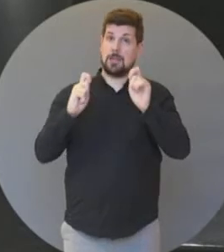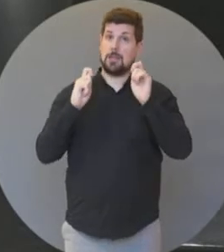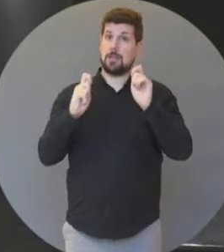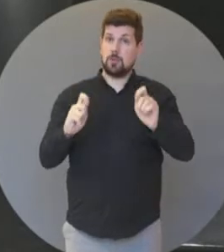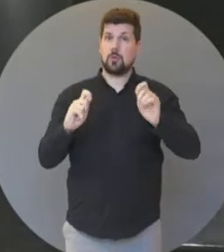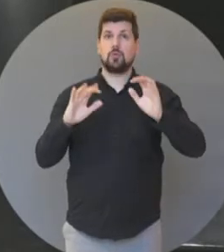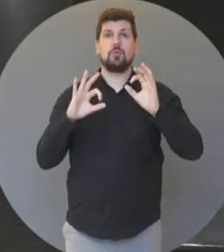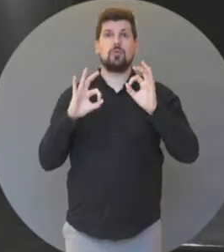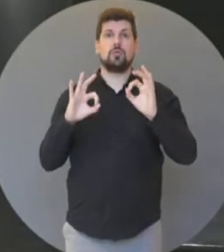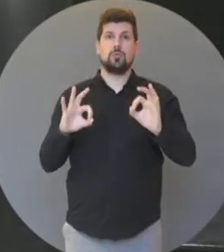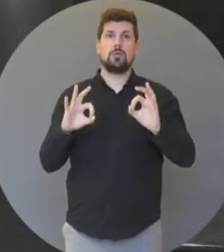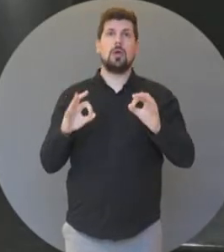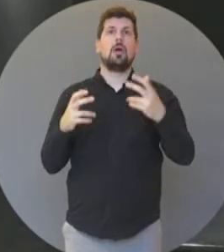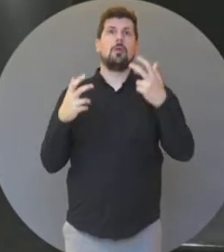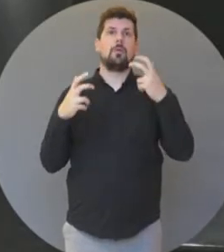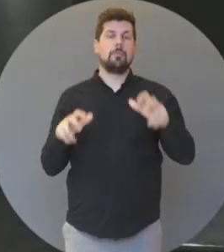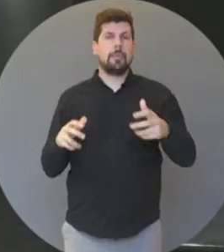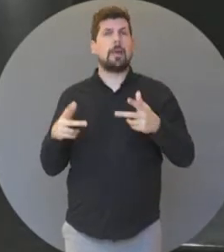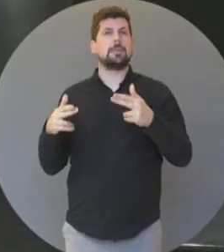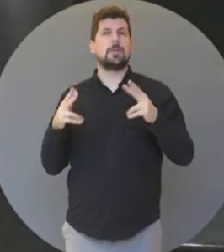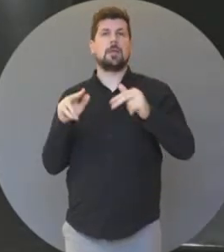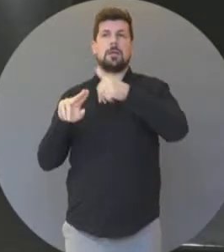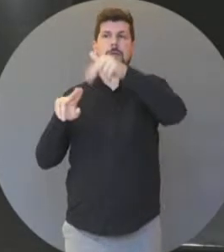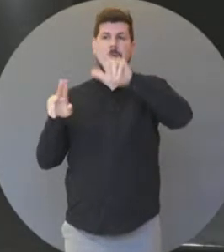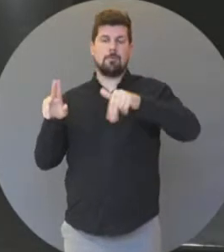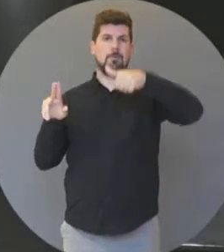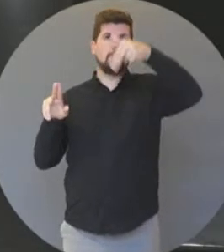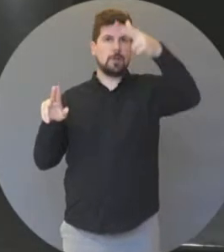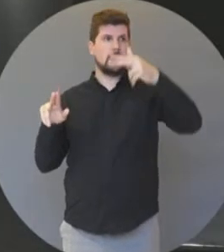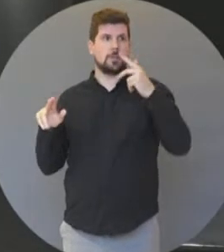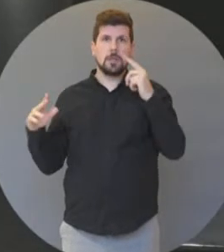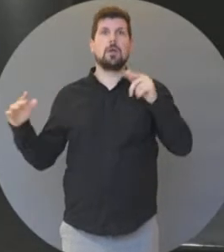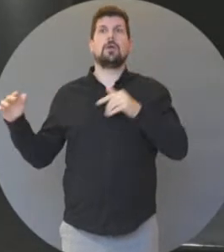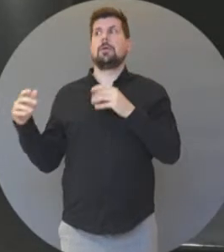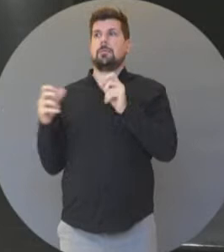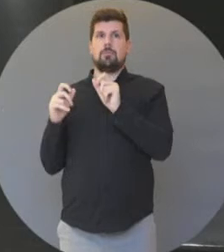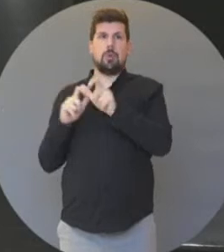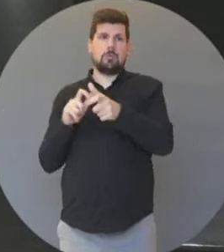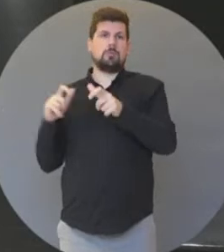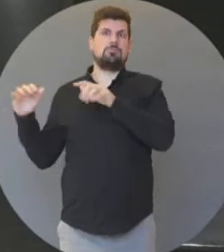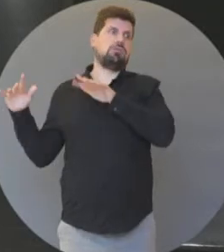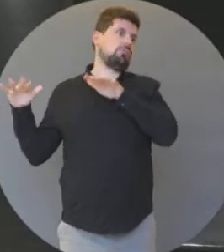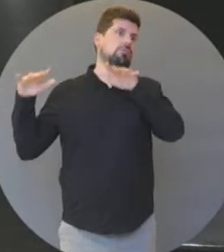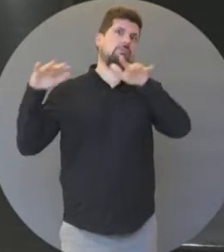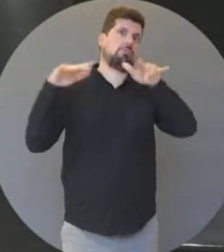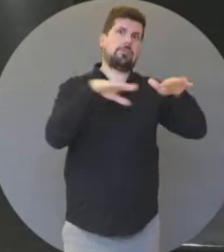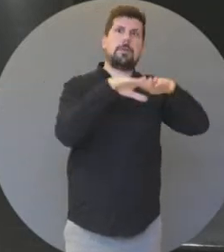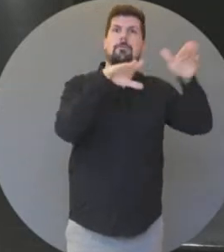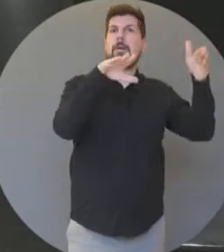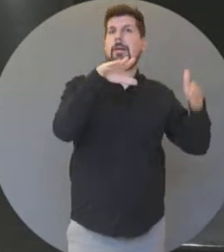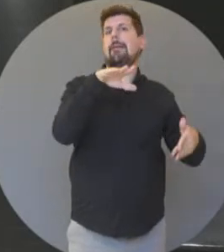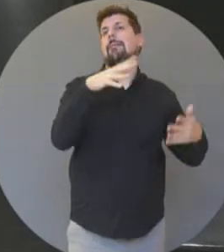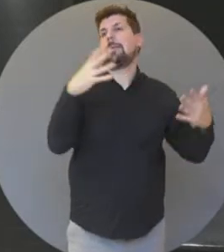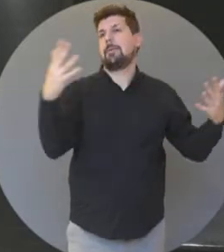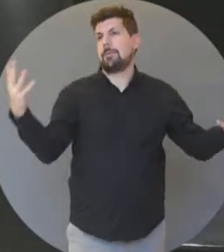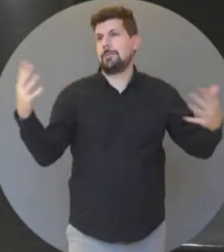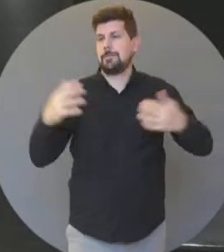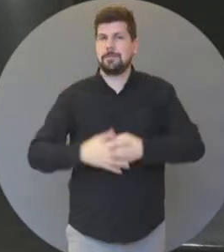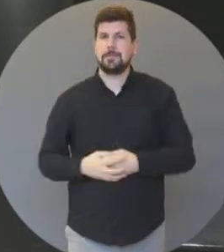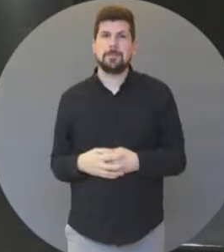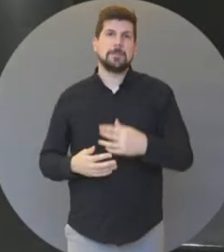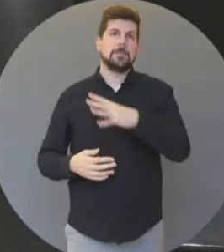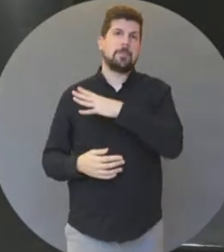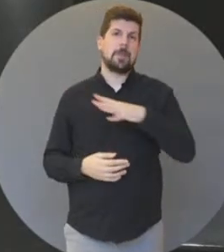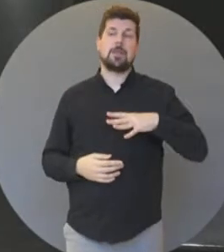que effectivement on n'a pas cette série Netflix qui viennent piétiner les falaises et les fragiliser donc voilà pour pour répondre à Madame Fournier madame